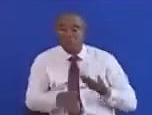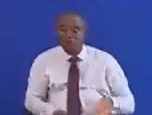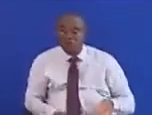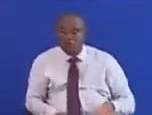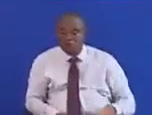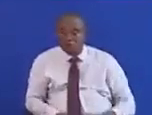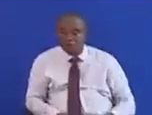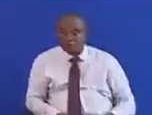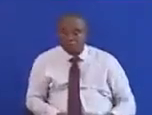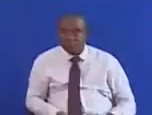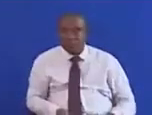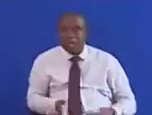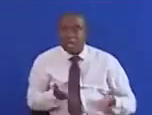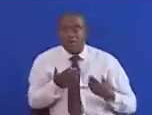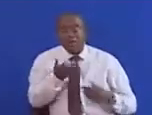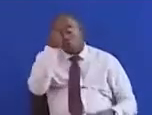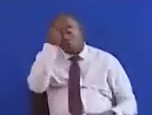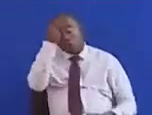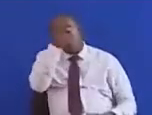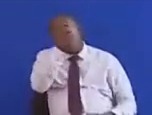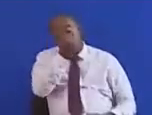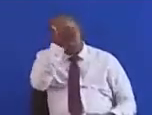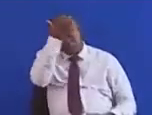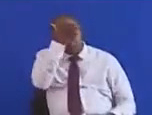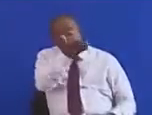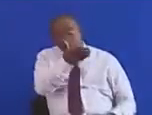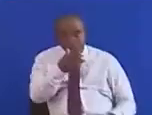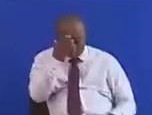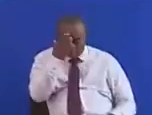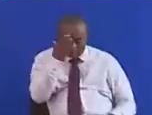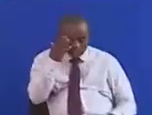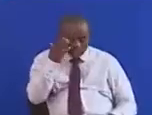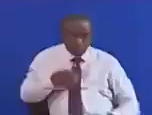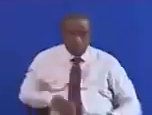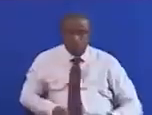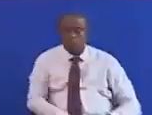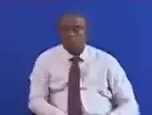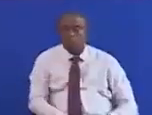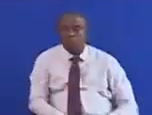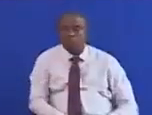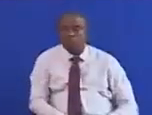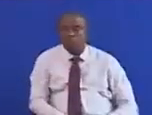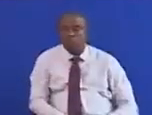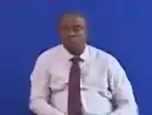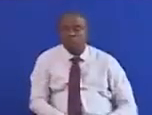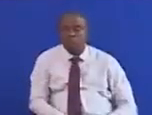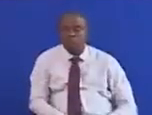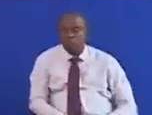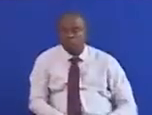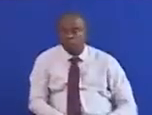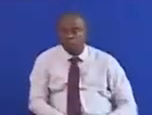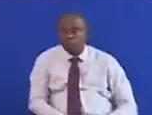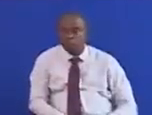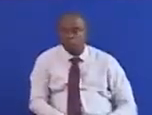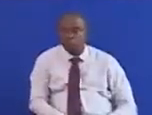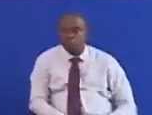hivyo hawataweza hata kuwatambua na kuweza kuwapa kipaumbele. Haya, asante sana Mheshimiwa Waziri, ufafanuzi.